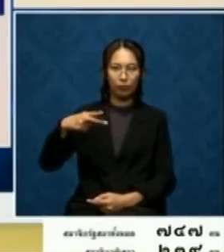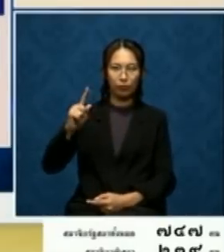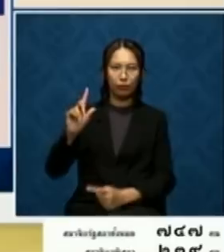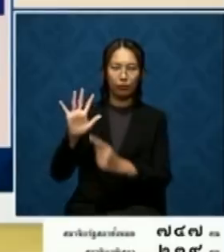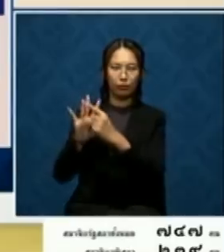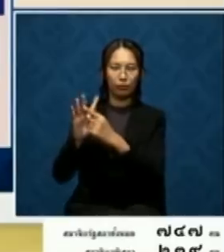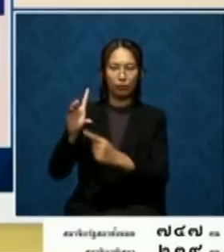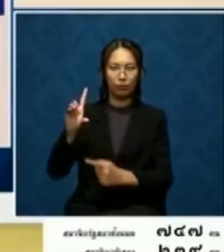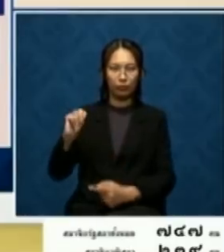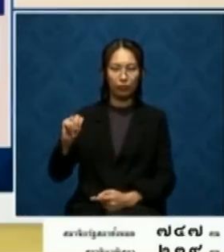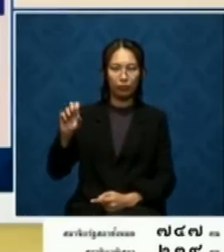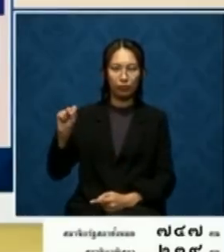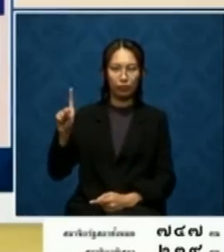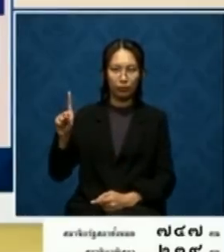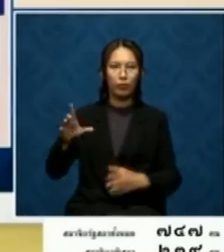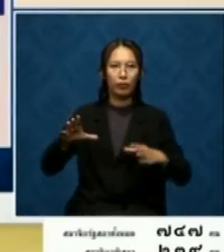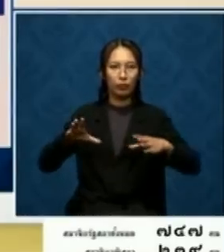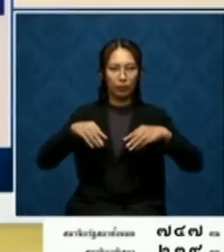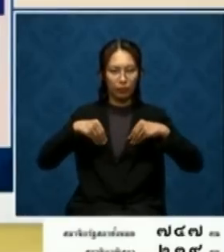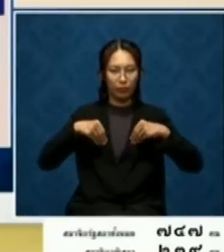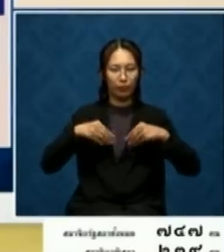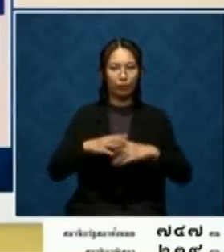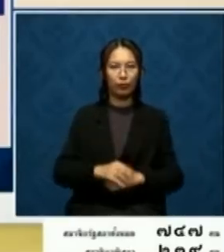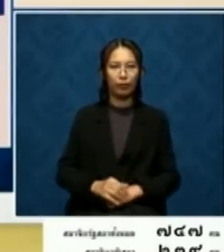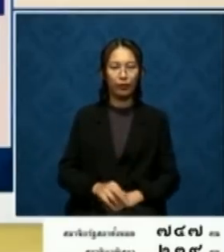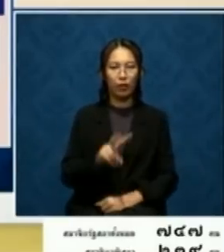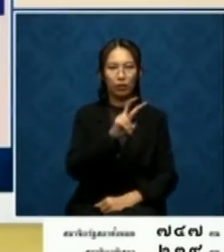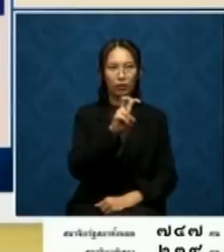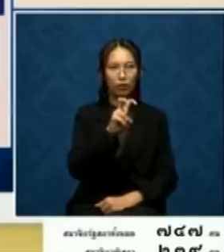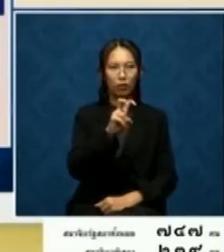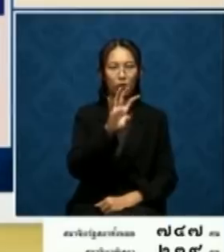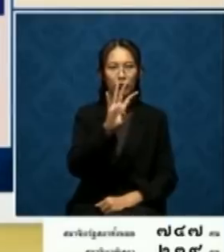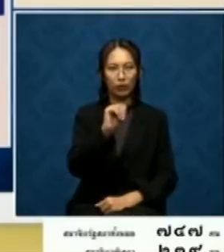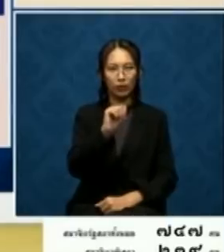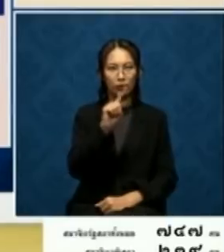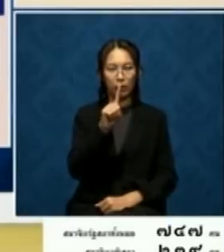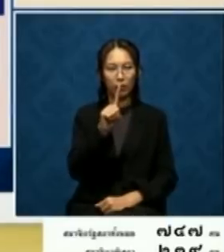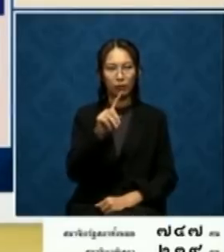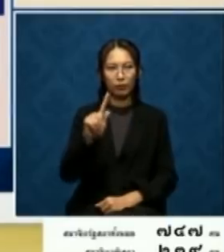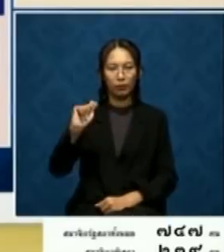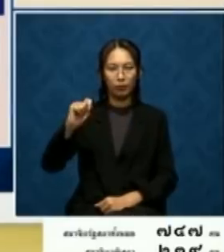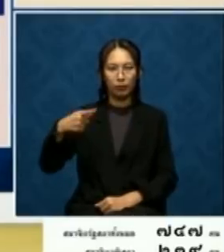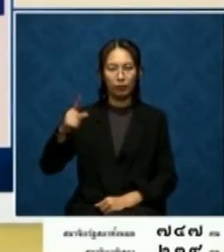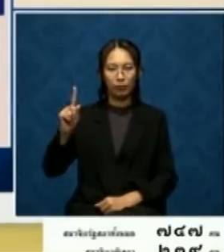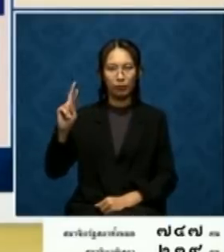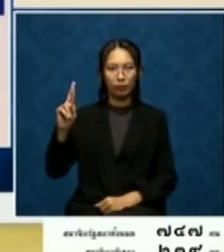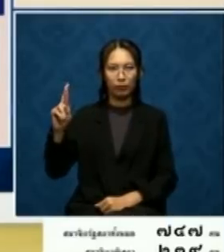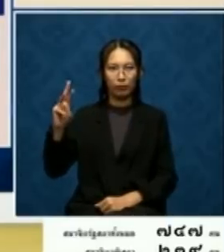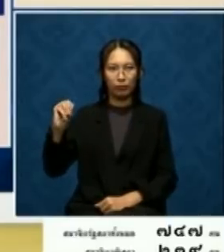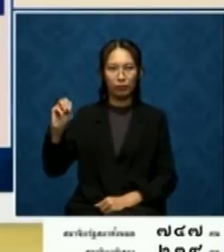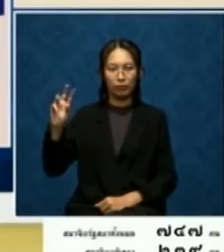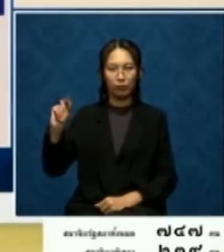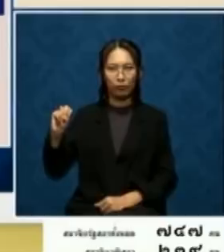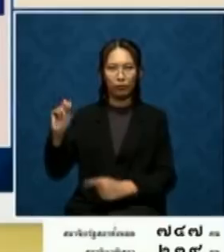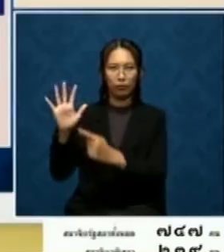การคลังเนี่ยยังไงเพื่อไทยก็ไม่ปล่อยเพราะว่าอย่างที่บอกดิจิทัลวอลเล็ตคือ หัวใจของเขาเลย คือต้องบอกก่อนว่าเวลาเราฟื้นเศ